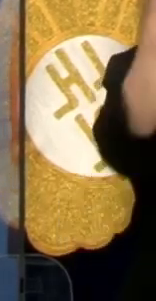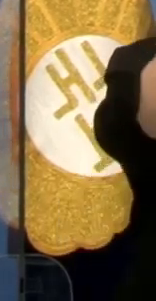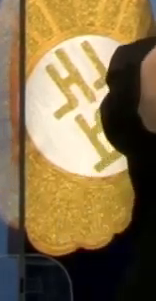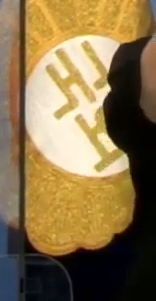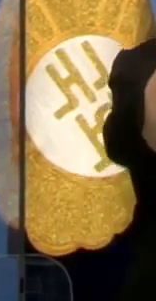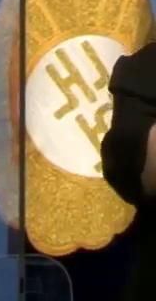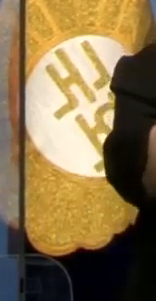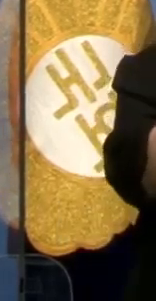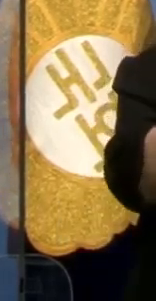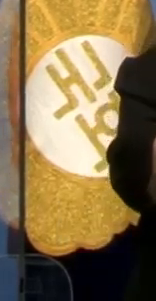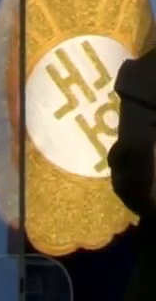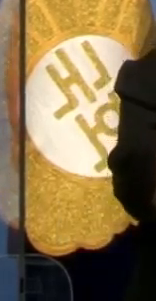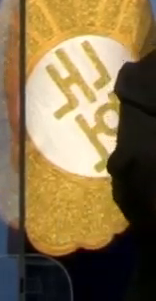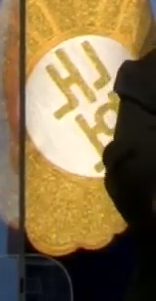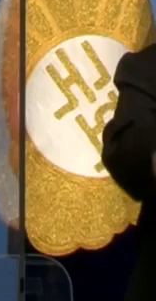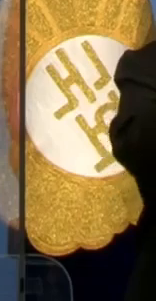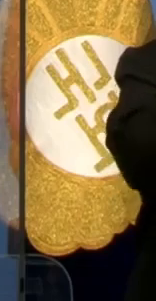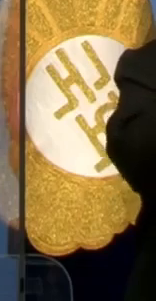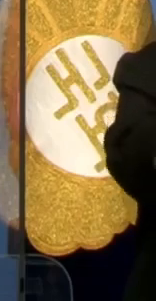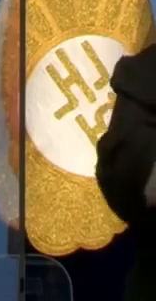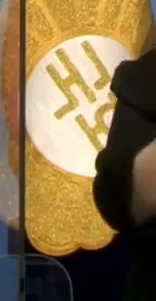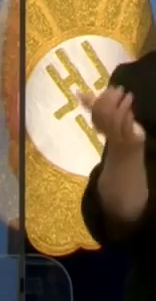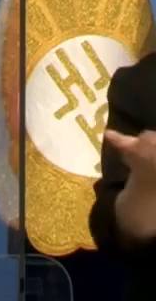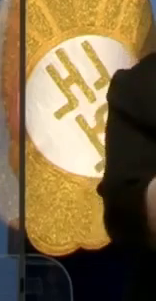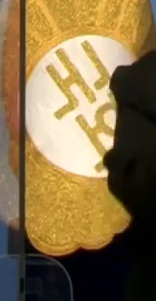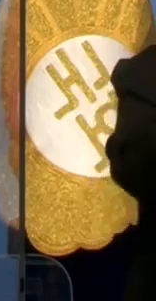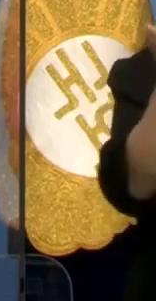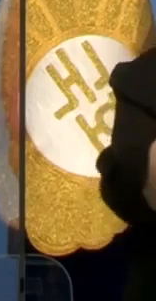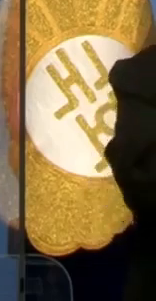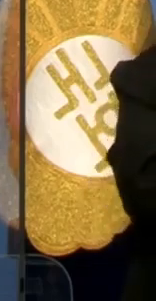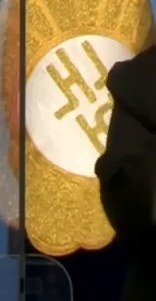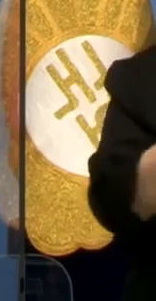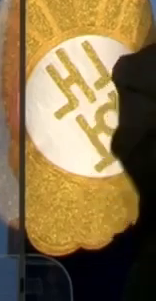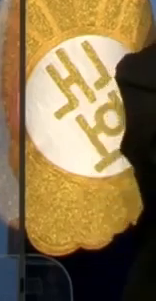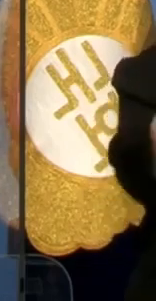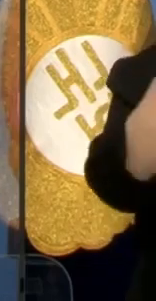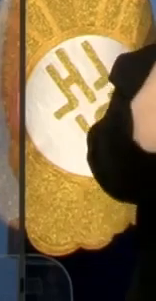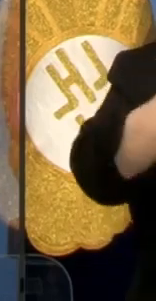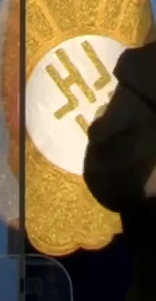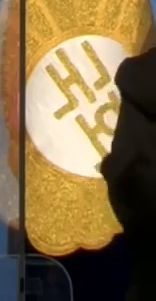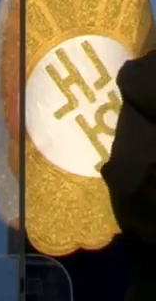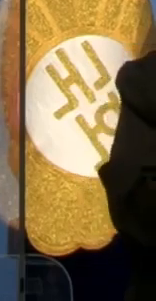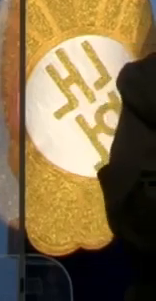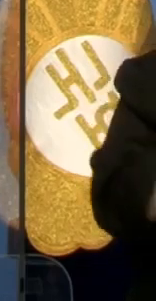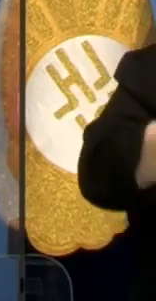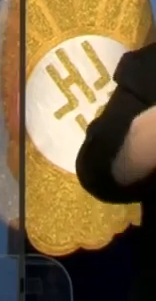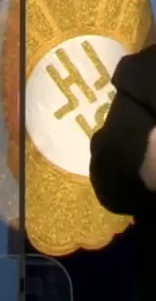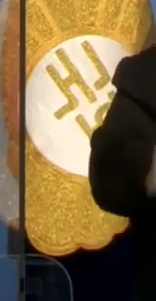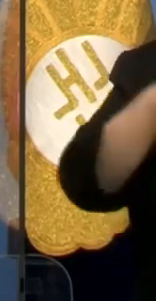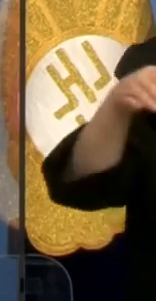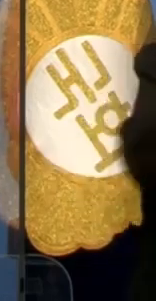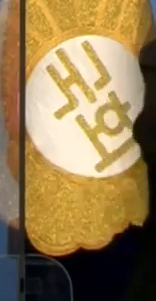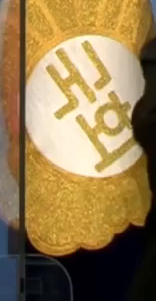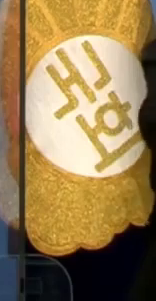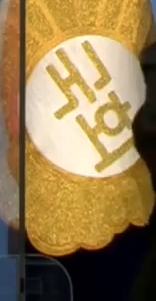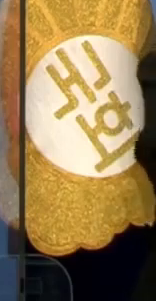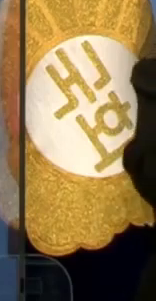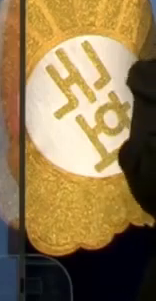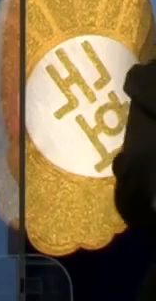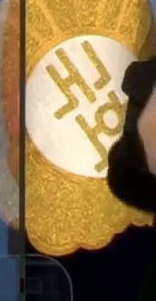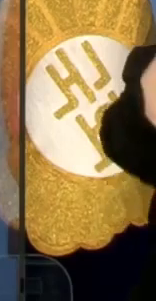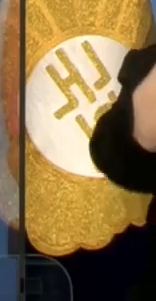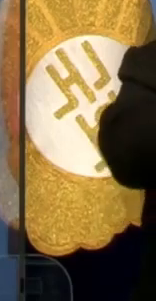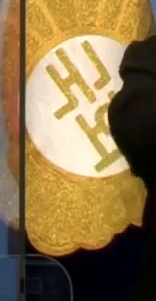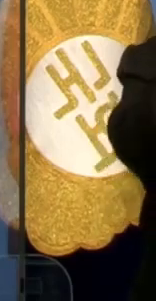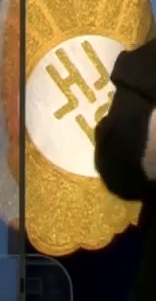감사원장이 그 직을 더 이상 수행하지 못할 만큼 정치적 공격을 퍼부은 집단이 누구인지 국민들께서는 다 알고 계실